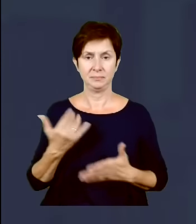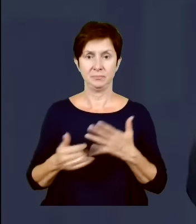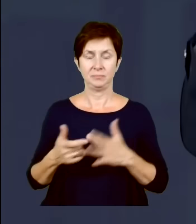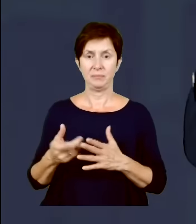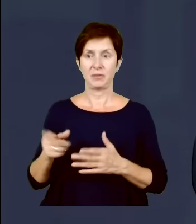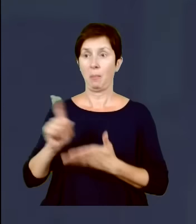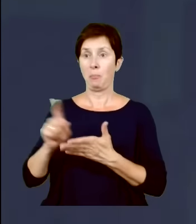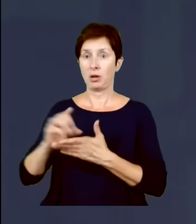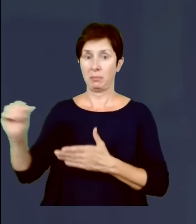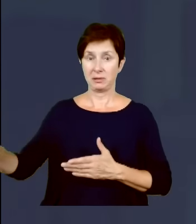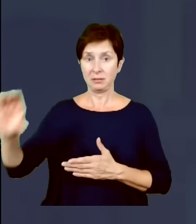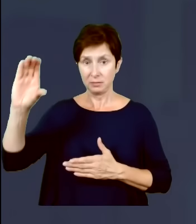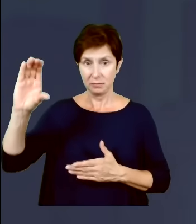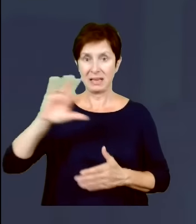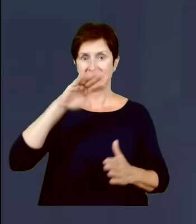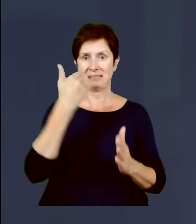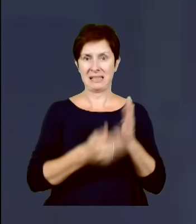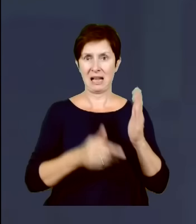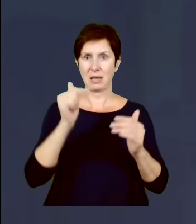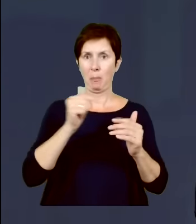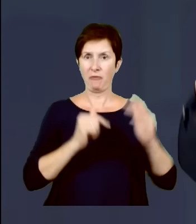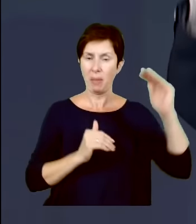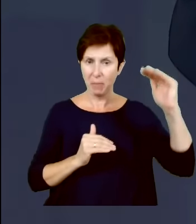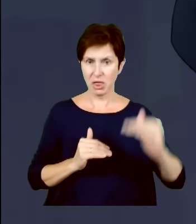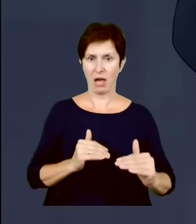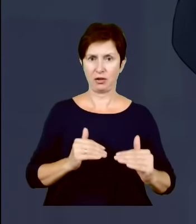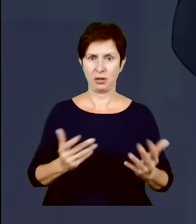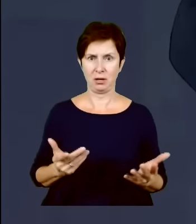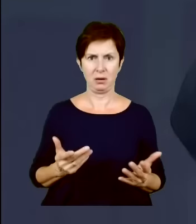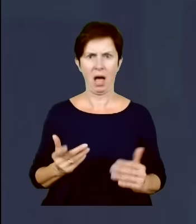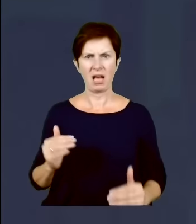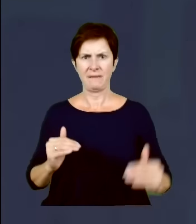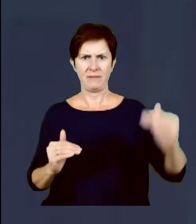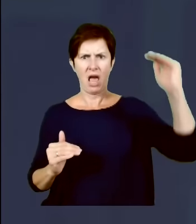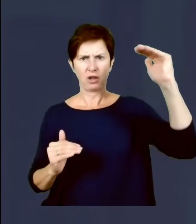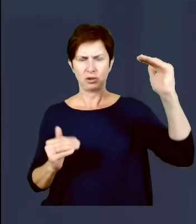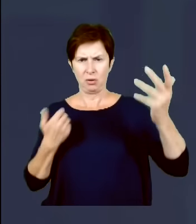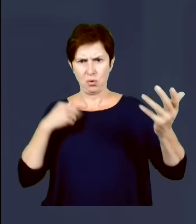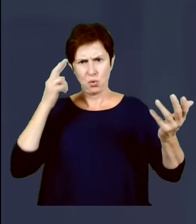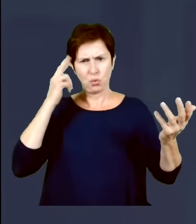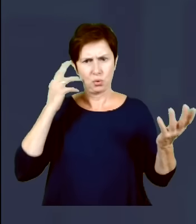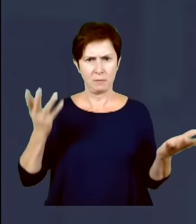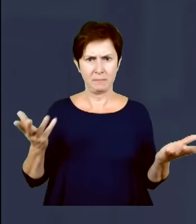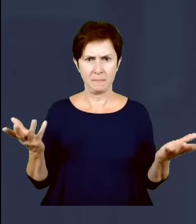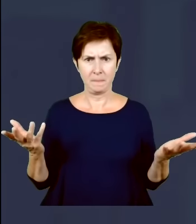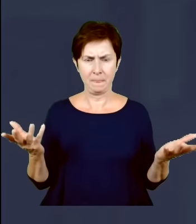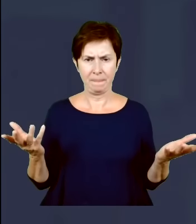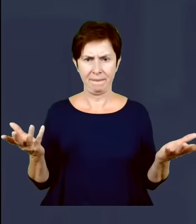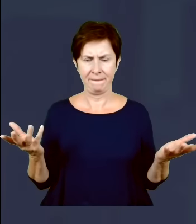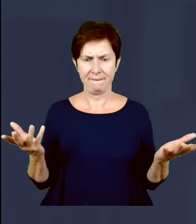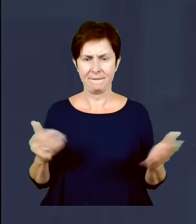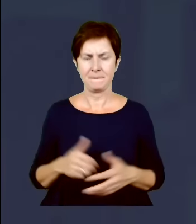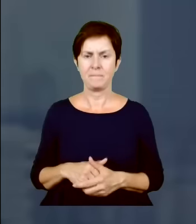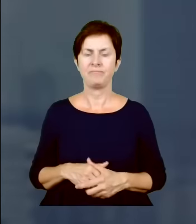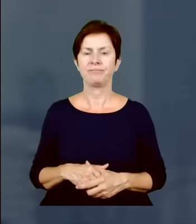z podatków to strata powinna być mniejsza a ona jest większa więc pytanie br ale kas nie ma czasu się tym zajmować bo teraz